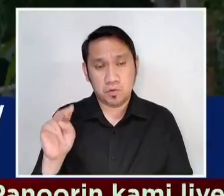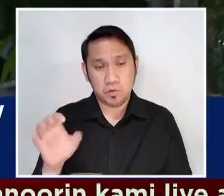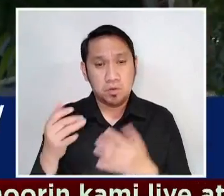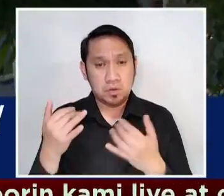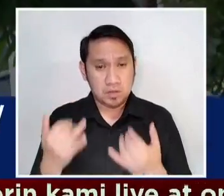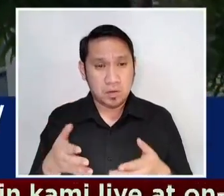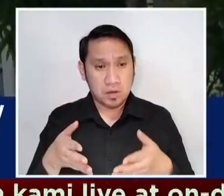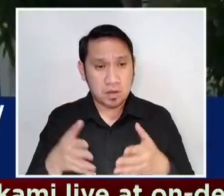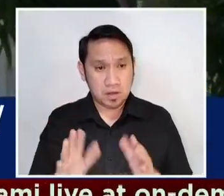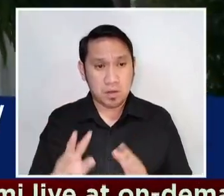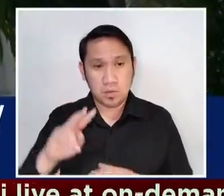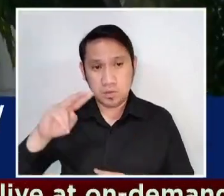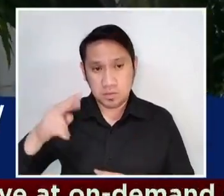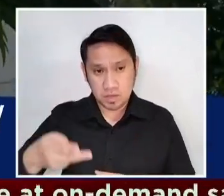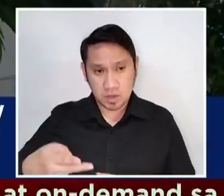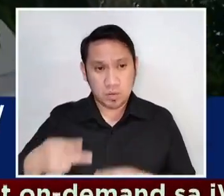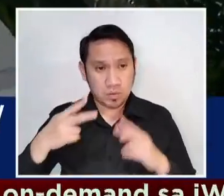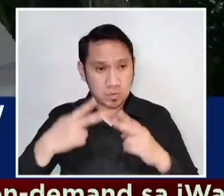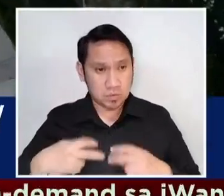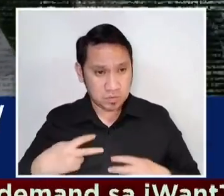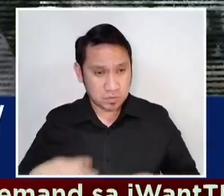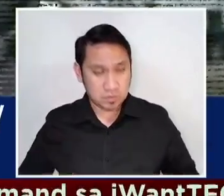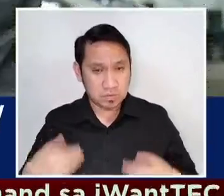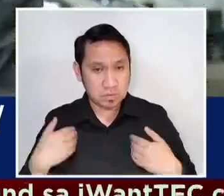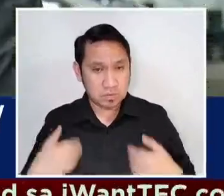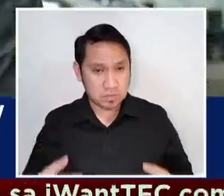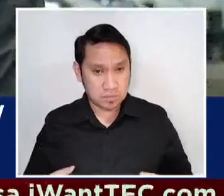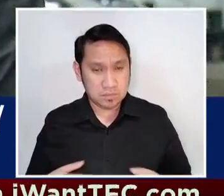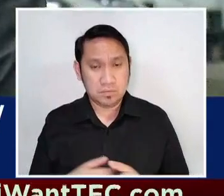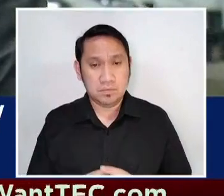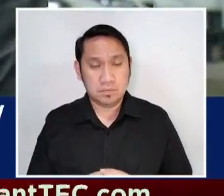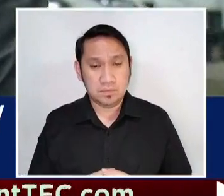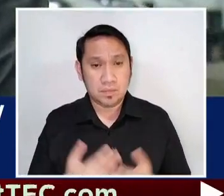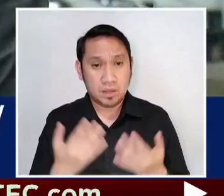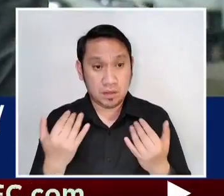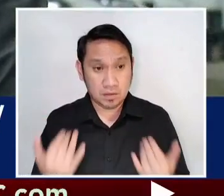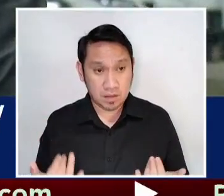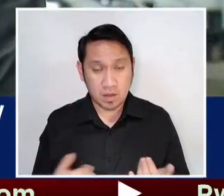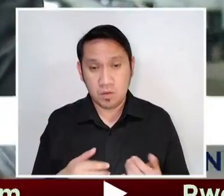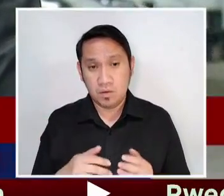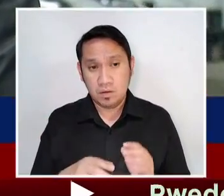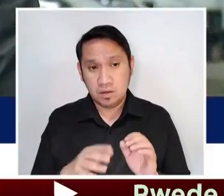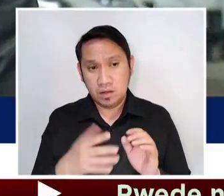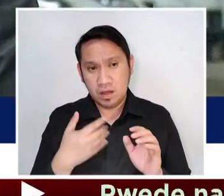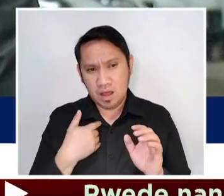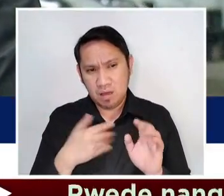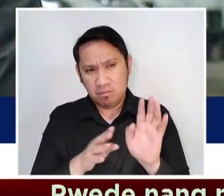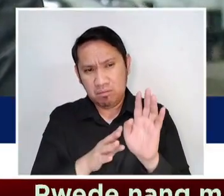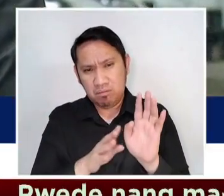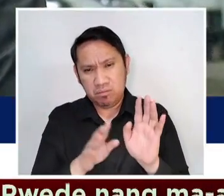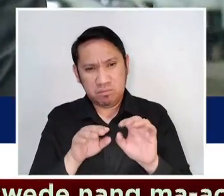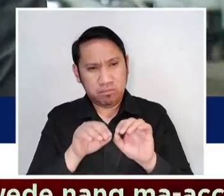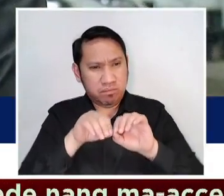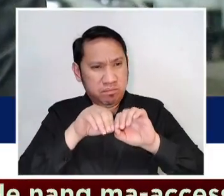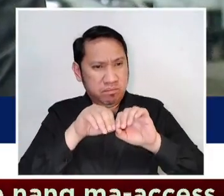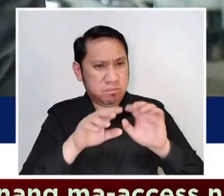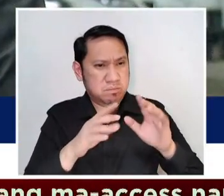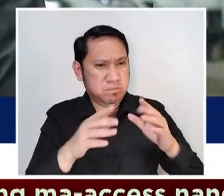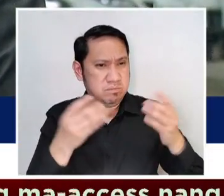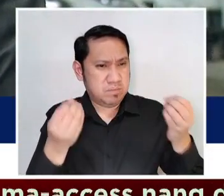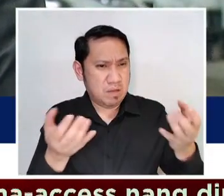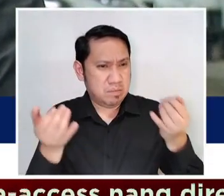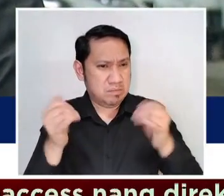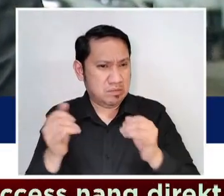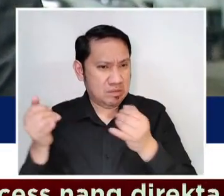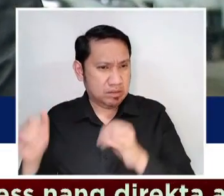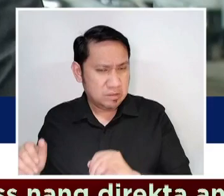magsagawa ng ikalawang autopsy kay Villamor. Sa gitna ng mga sangasangang isyong lumalabas sa pagkakapatay ng isang